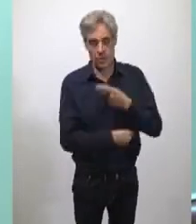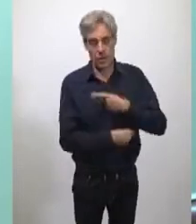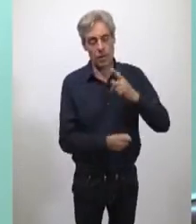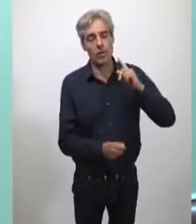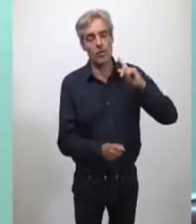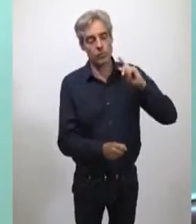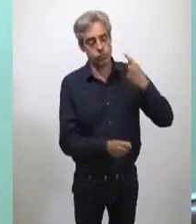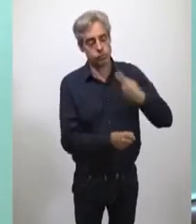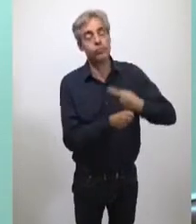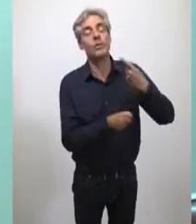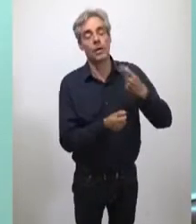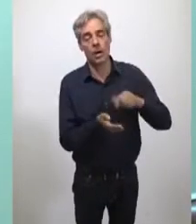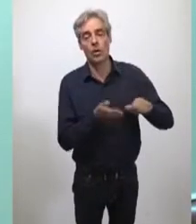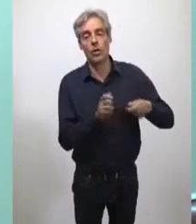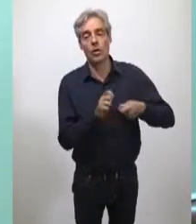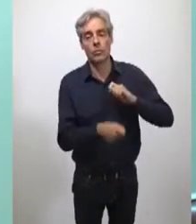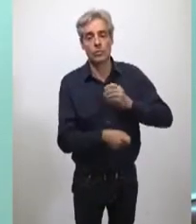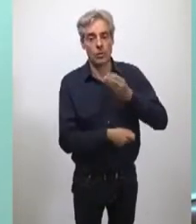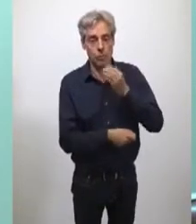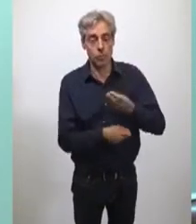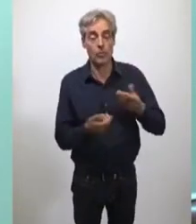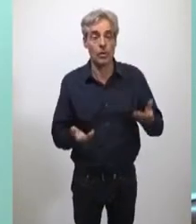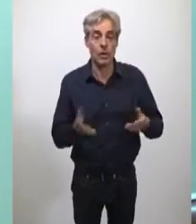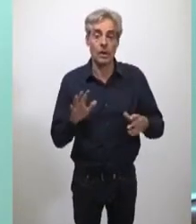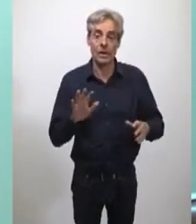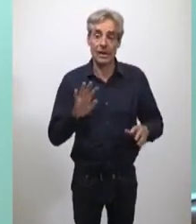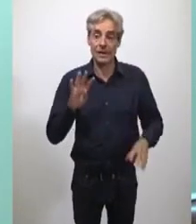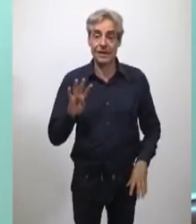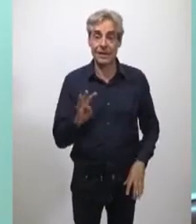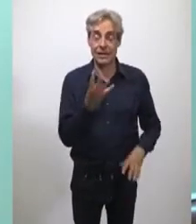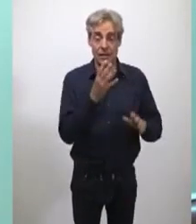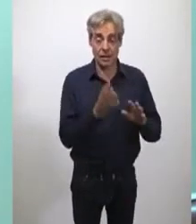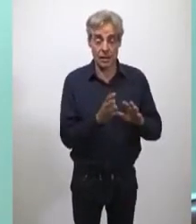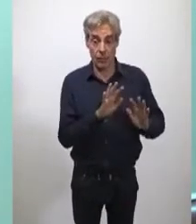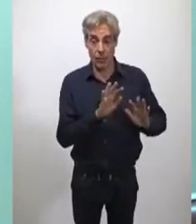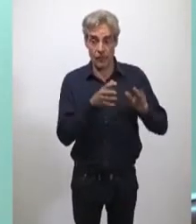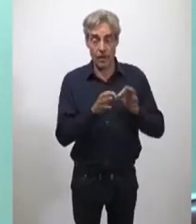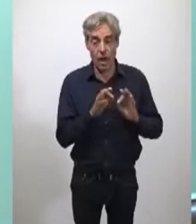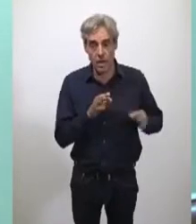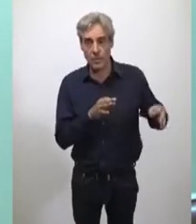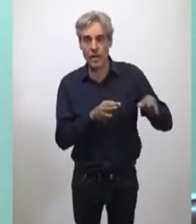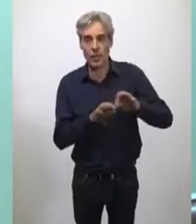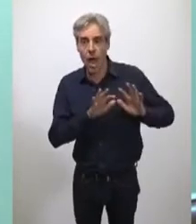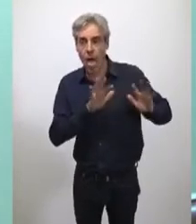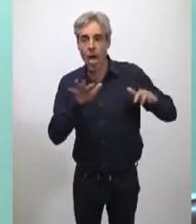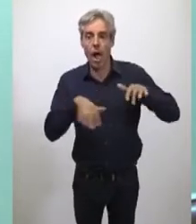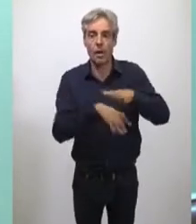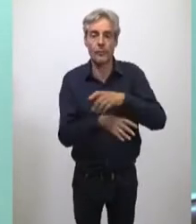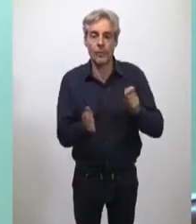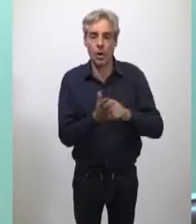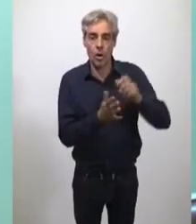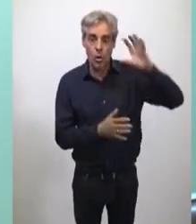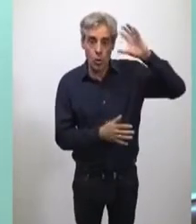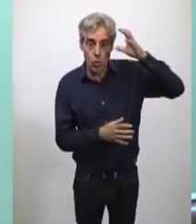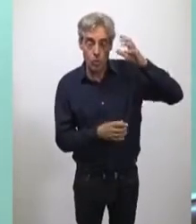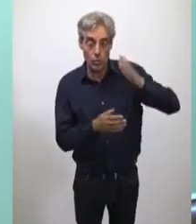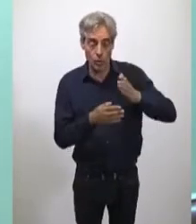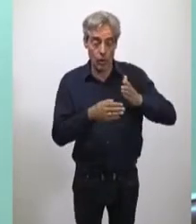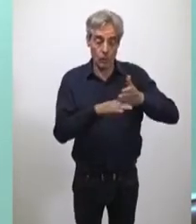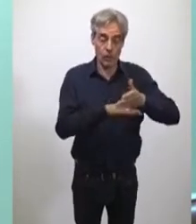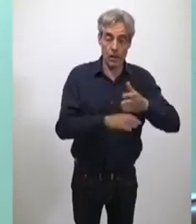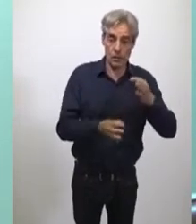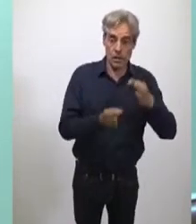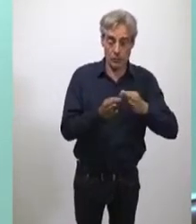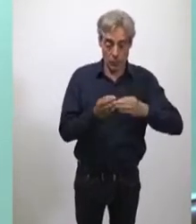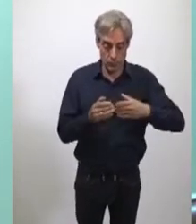position. Face à ce qui nous est annoncé comme une 4e vague d'épidémie, on nous l'annonce dès le mois d'août ou dès la rentrée de septembre.